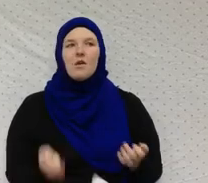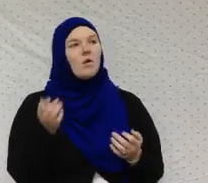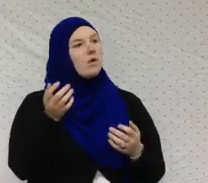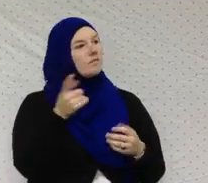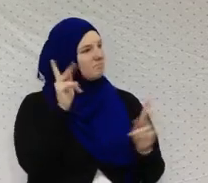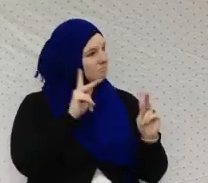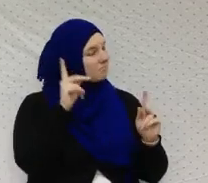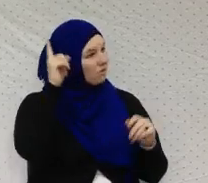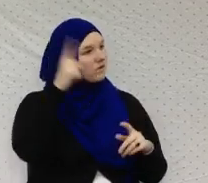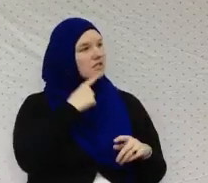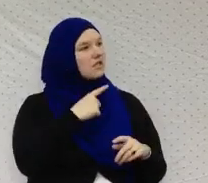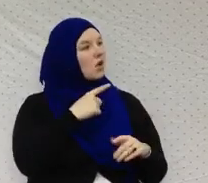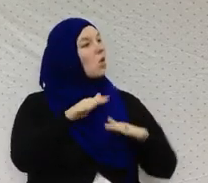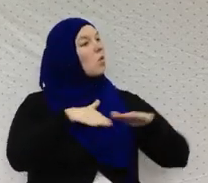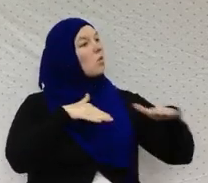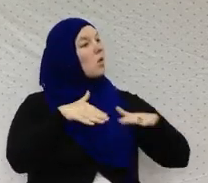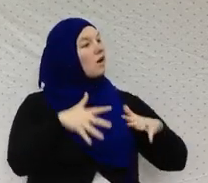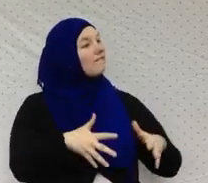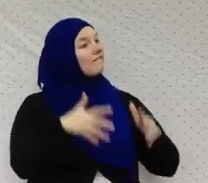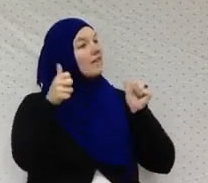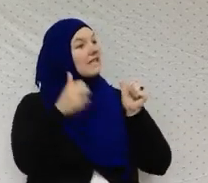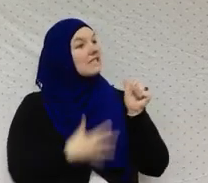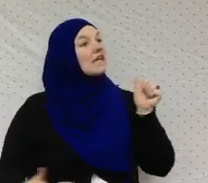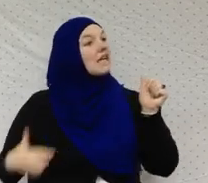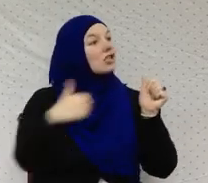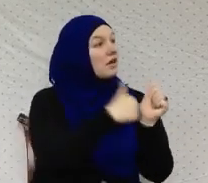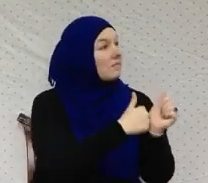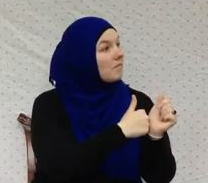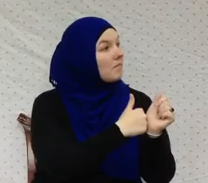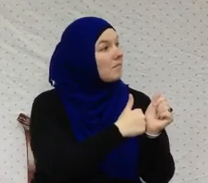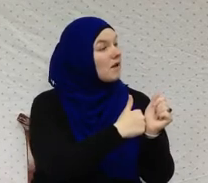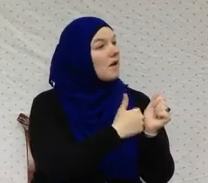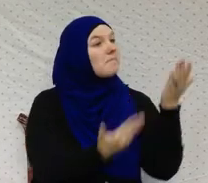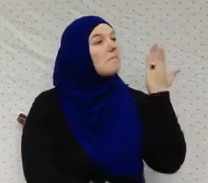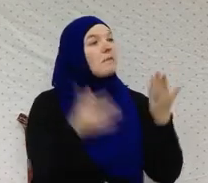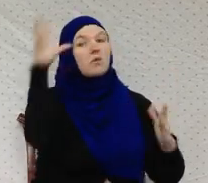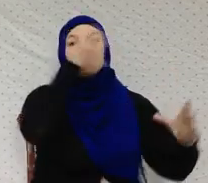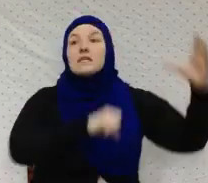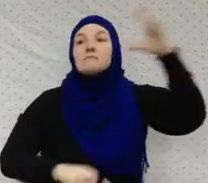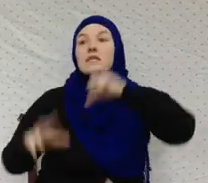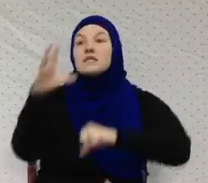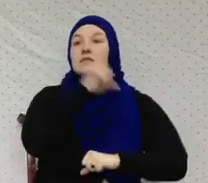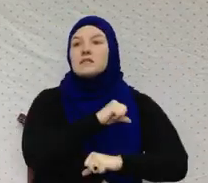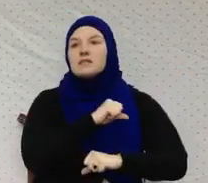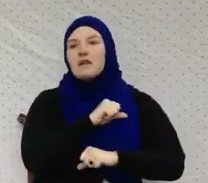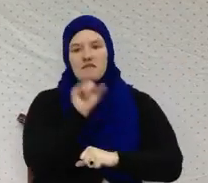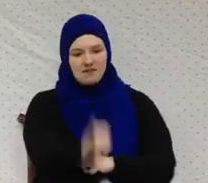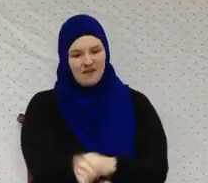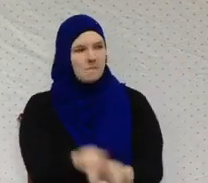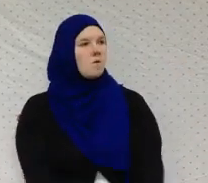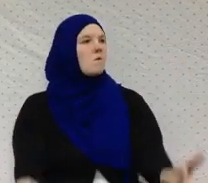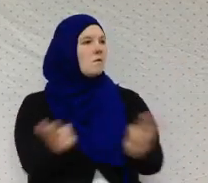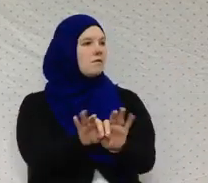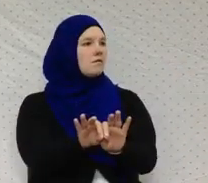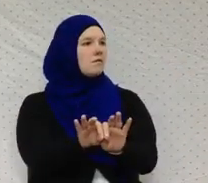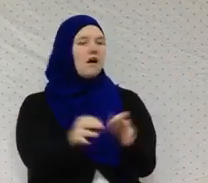ذِكْرِ اللَّهِ. Walk fast to catch up, because what you may miss may be more important than